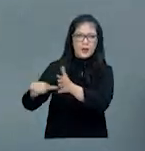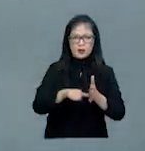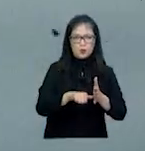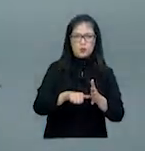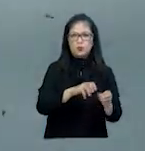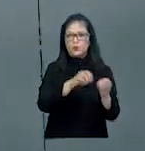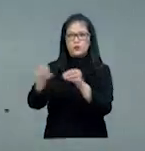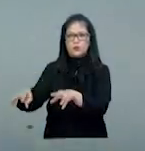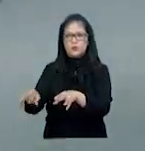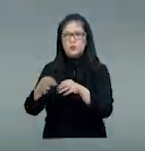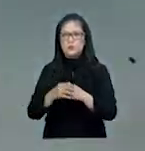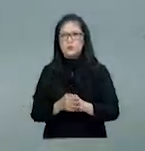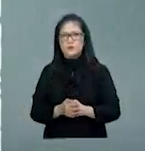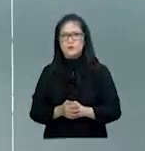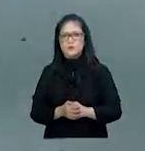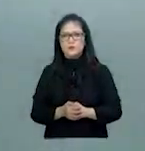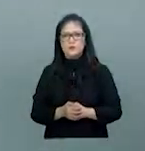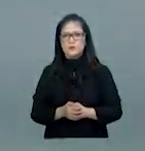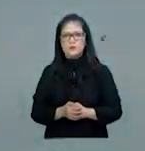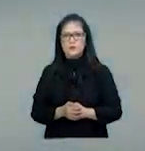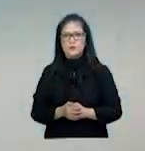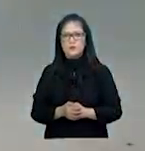L1 monitor.